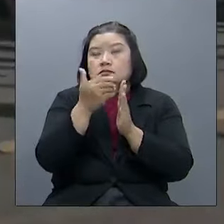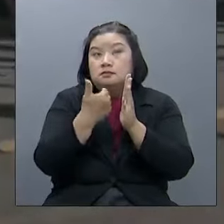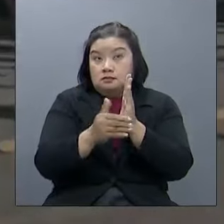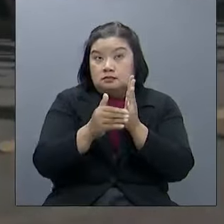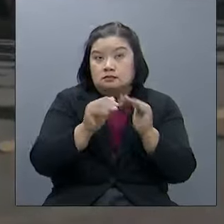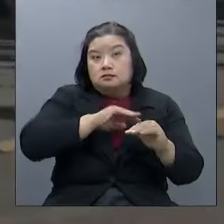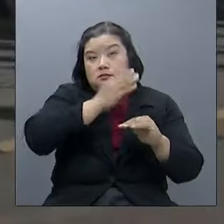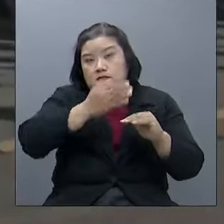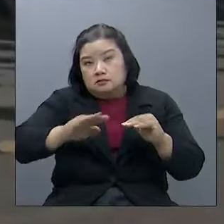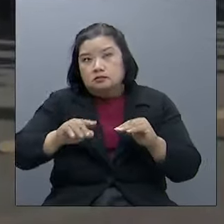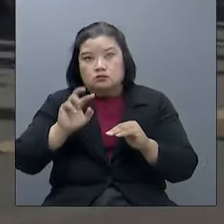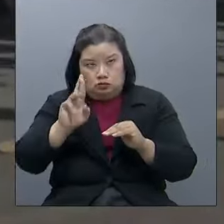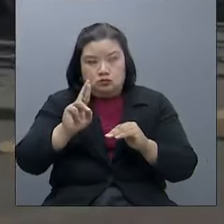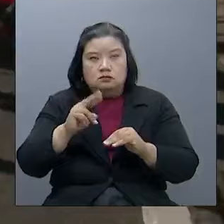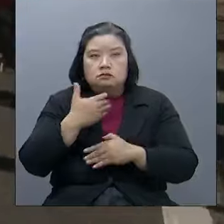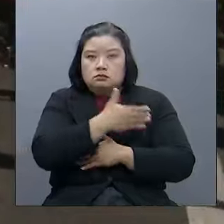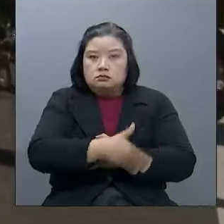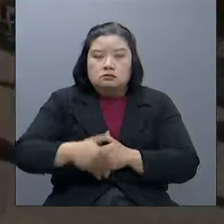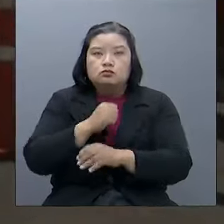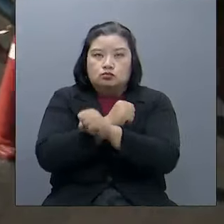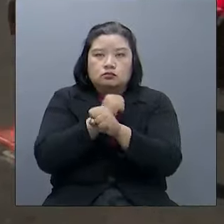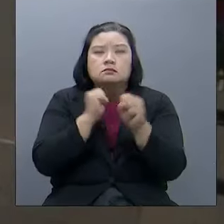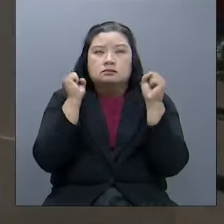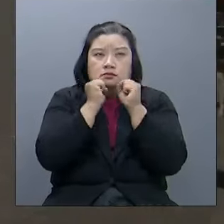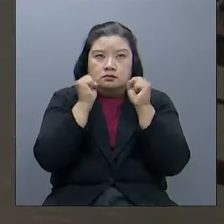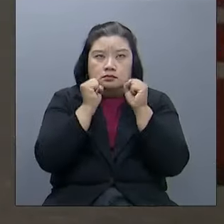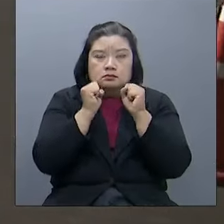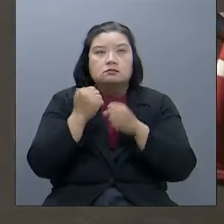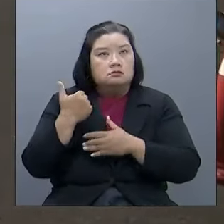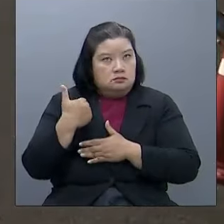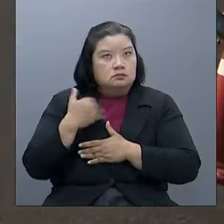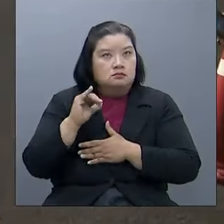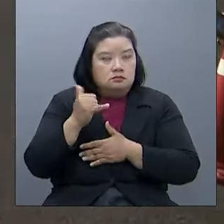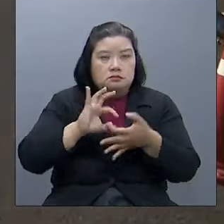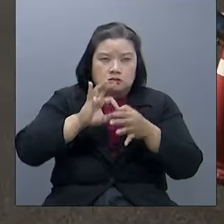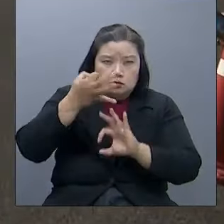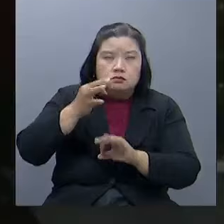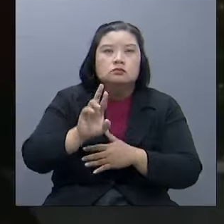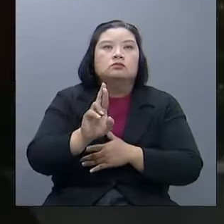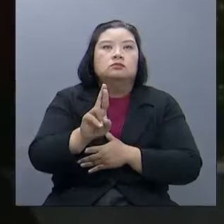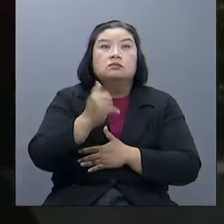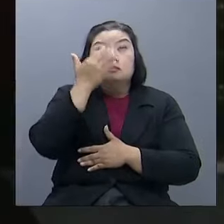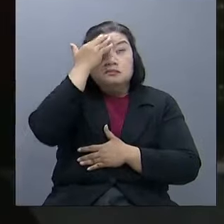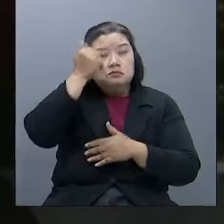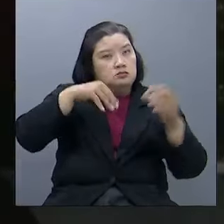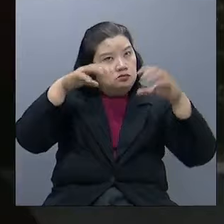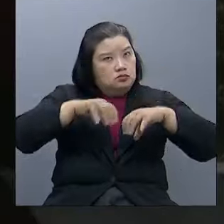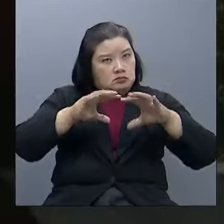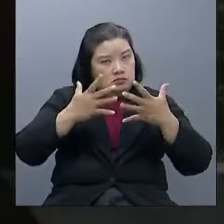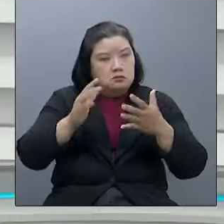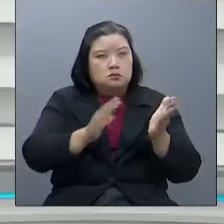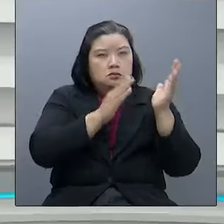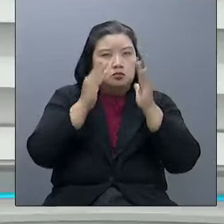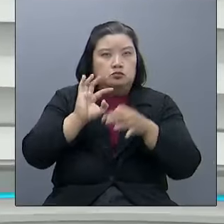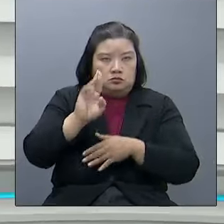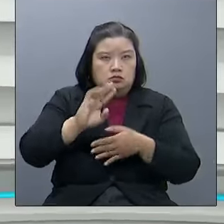สูงดูแลสุขภาพจากอากาศที่หนาวเย็นนะคะรวมไปถึงให้ระวังอันตรายจากอัคคีภัยด้วยนะคะเนื่องจากสภาพอากาศแห้งและมีกระแสลมแรง